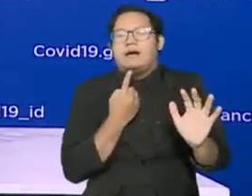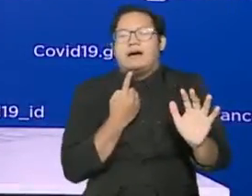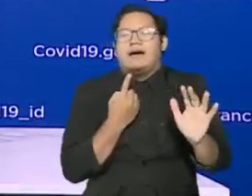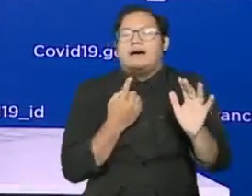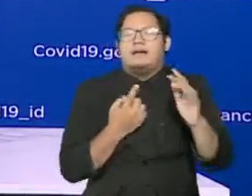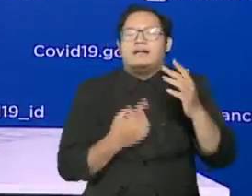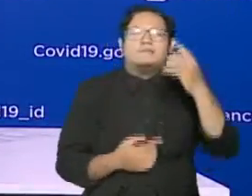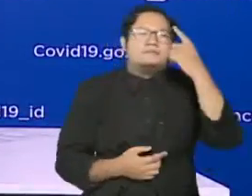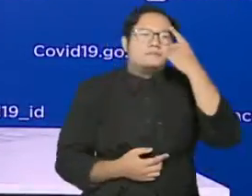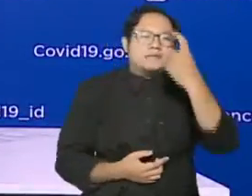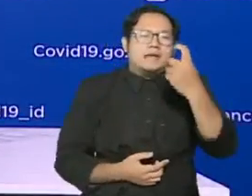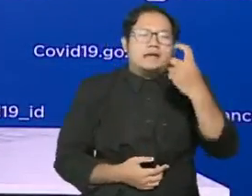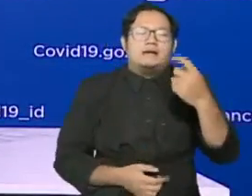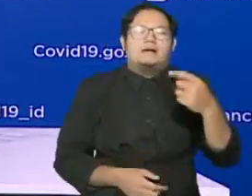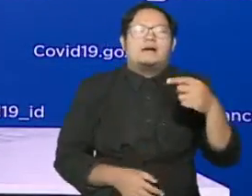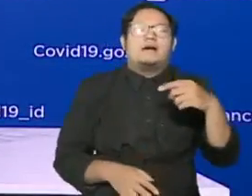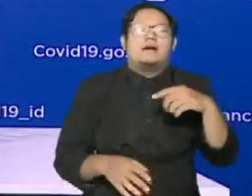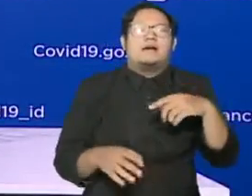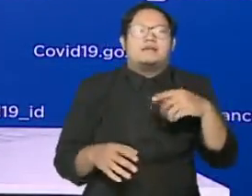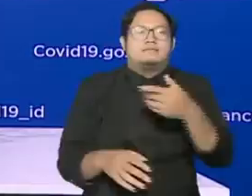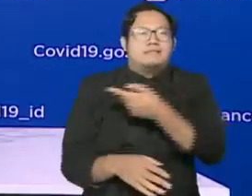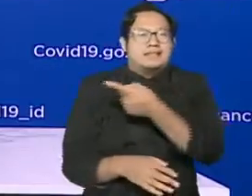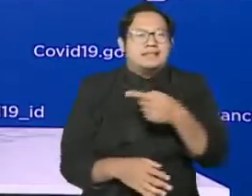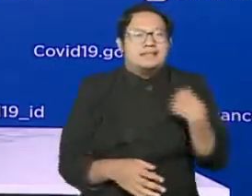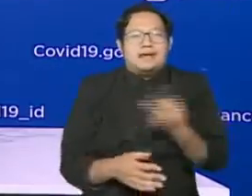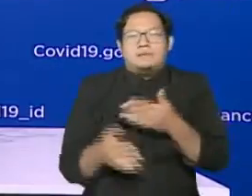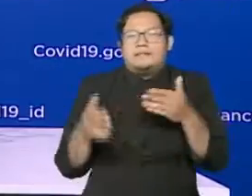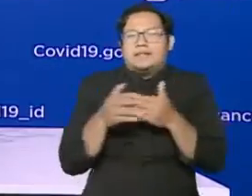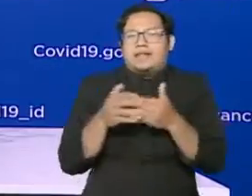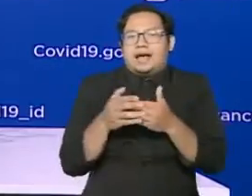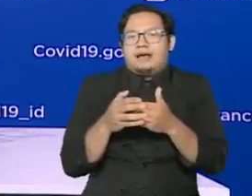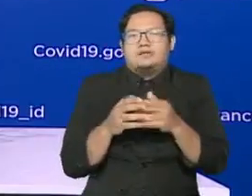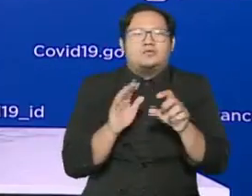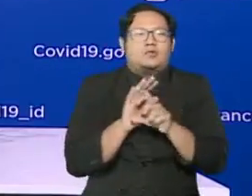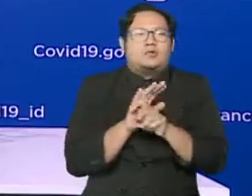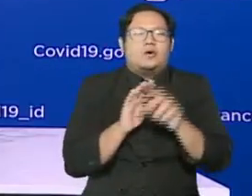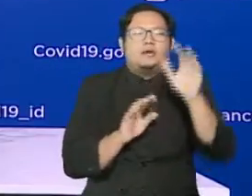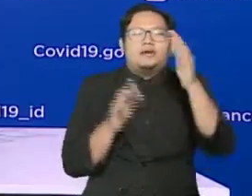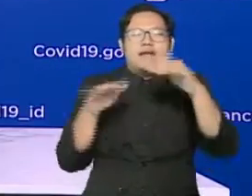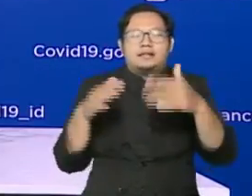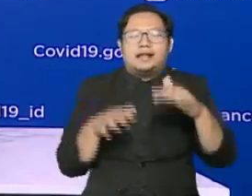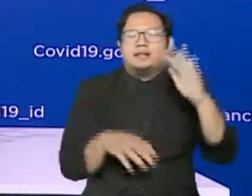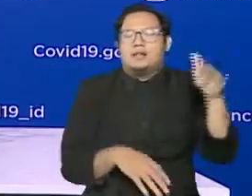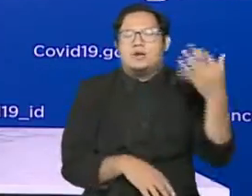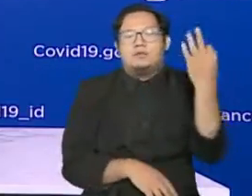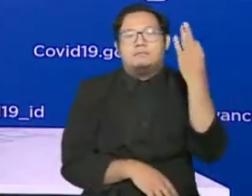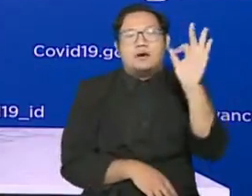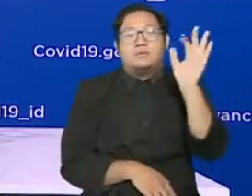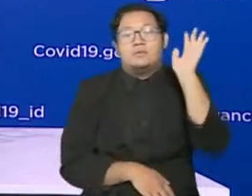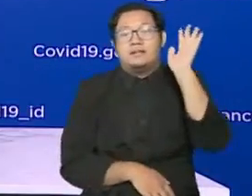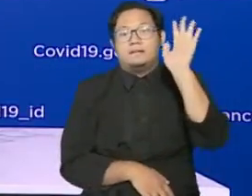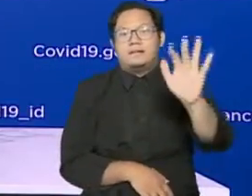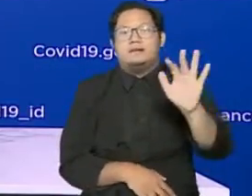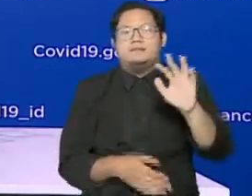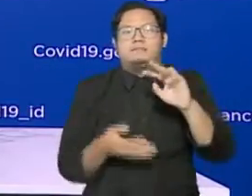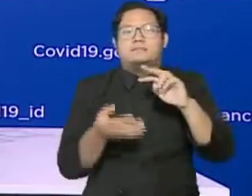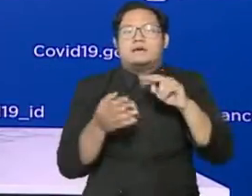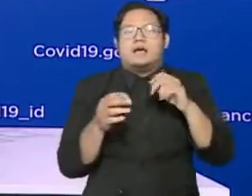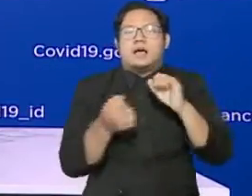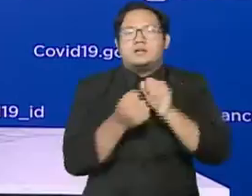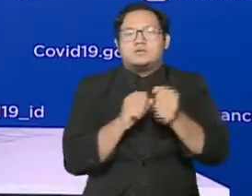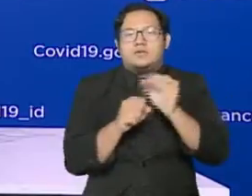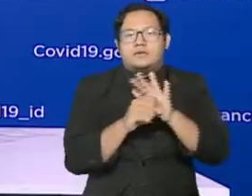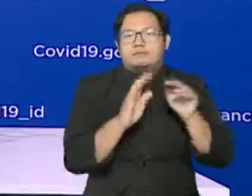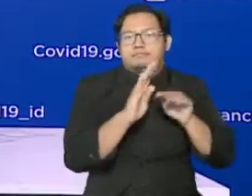tantangan kedepan yang akan kita hadapi seperti periode Natal dan tahun baru tidak akan menyebabkan ledakan kasus